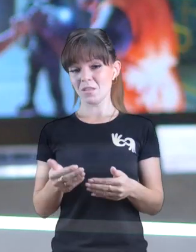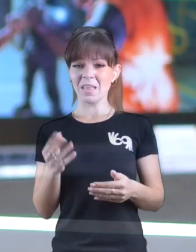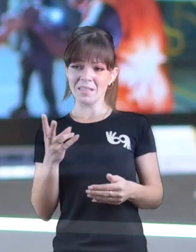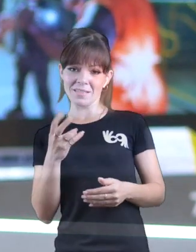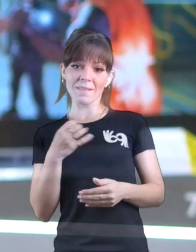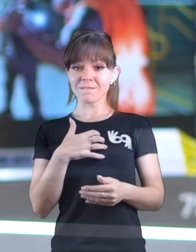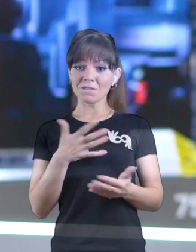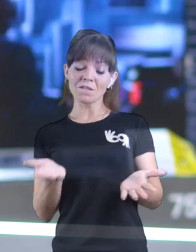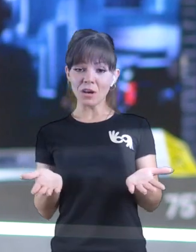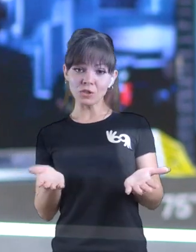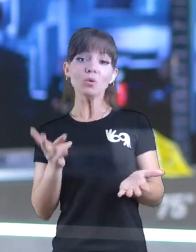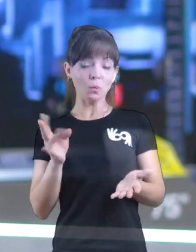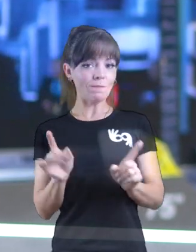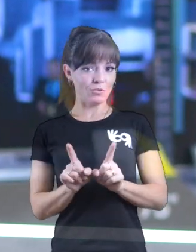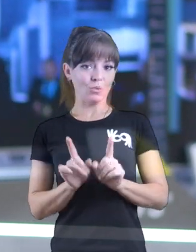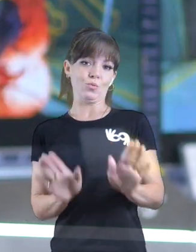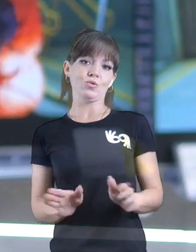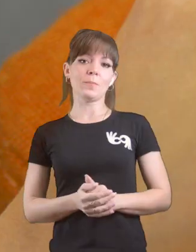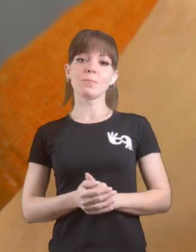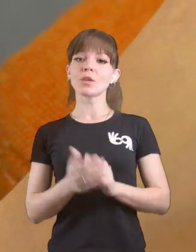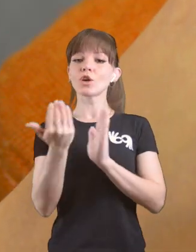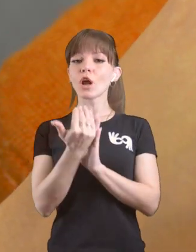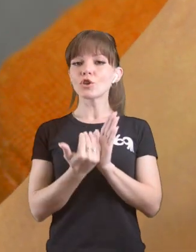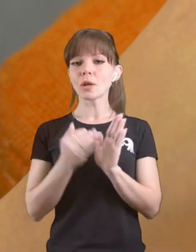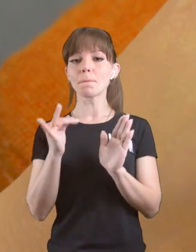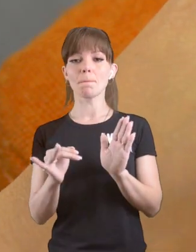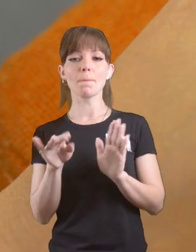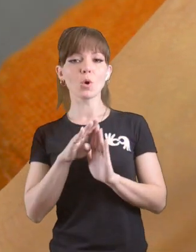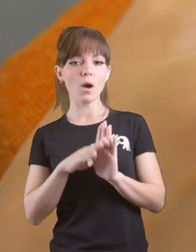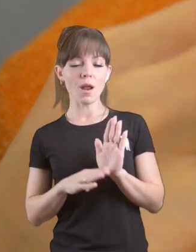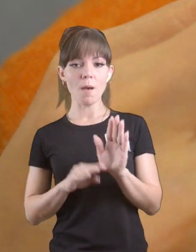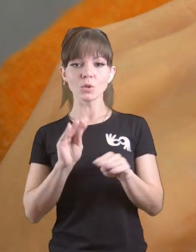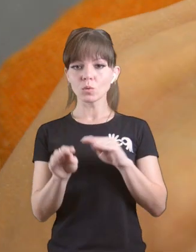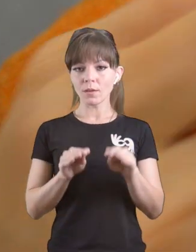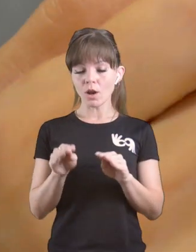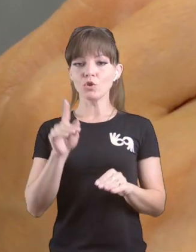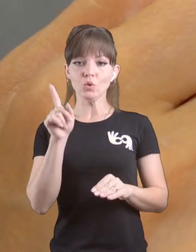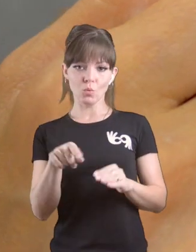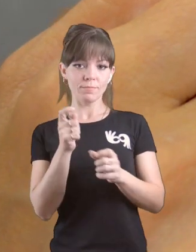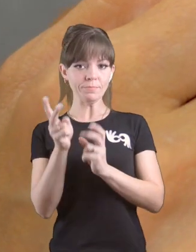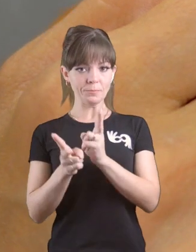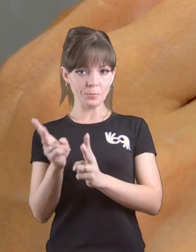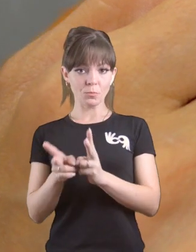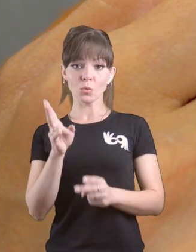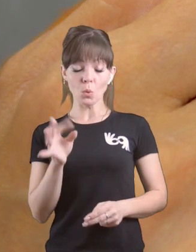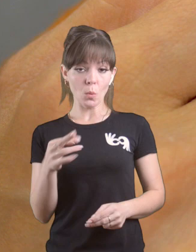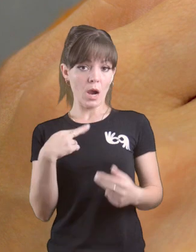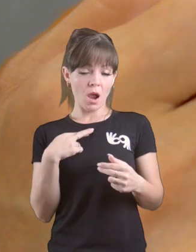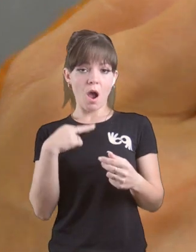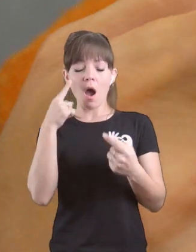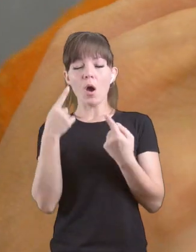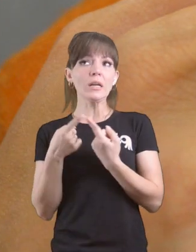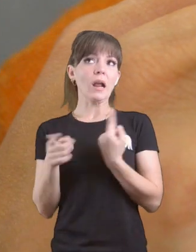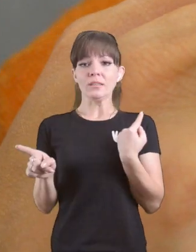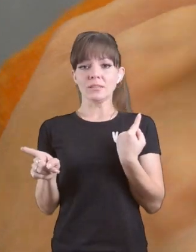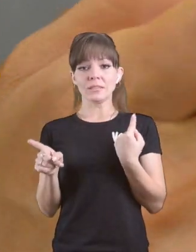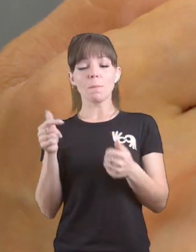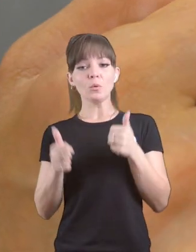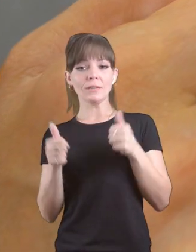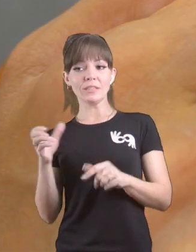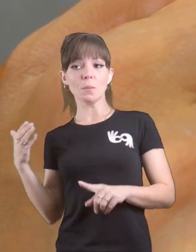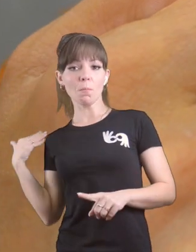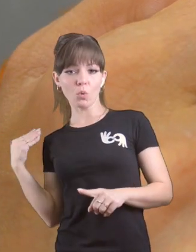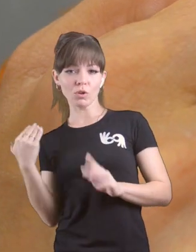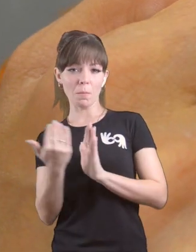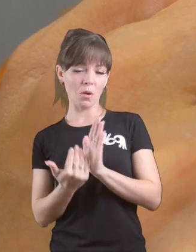Не такой весомый аргумент, но все же. Над режимами и программной составляющей тоже поработали, но я особой разницы по